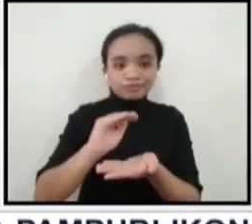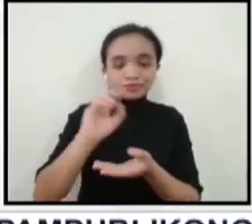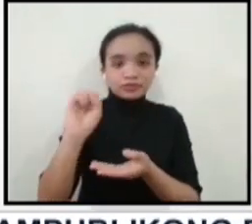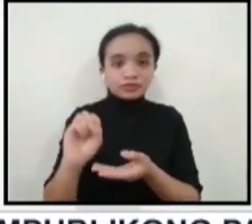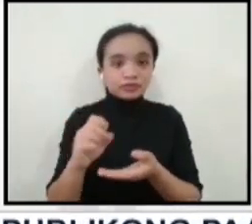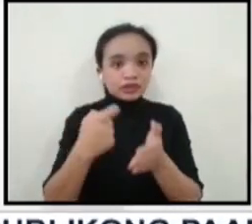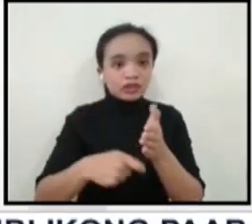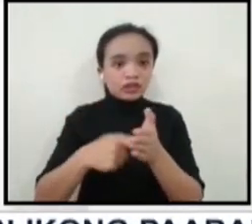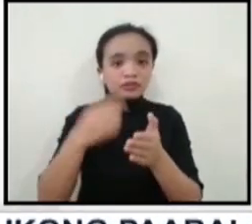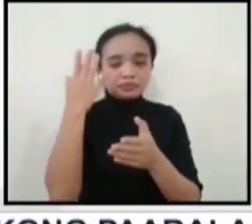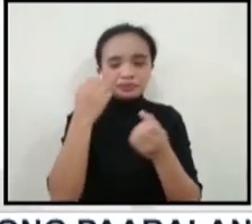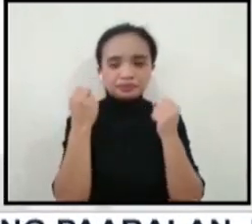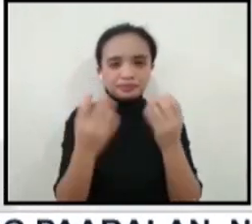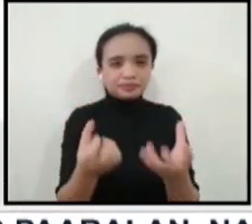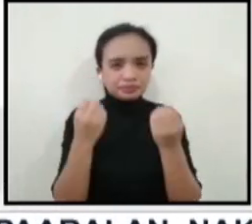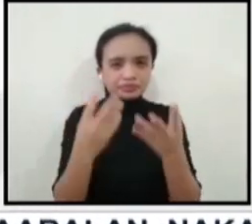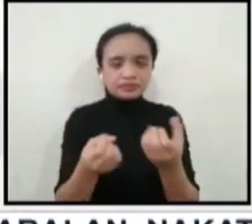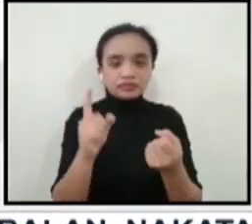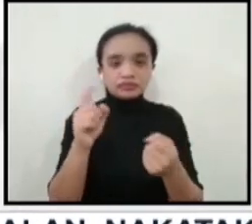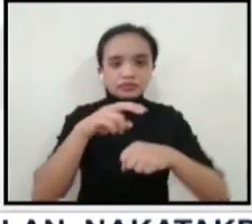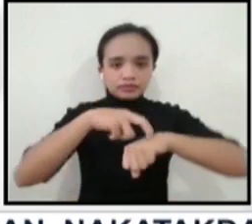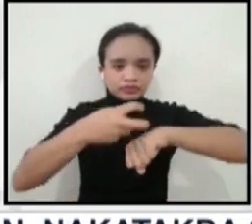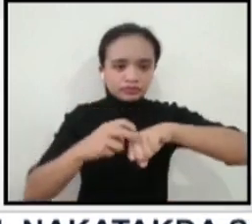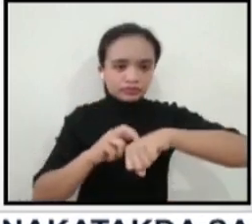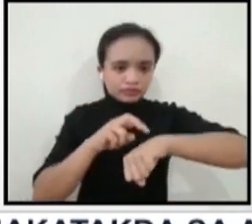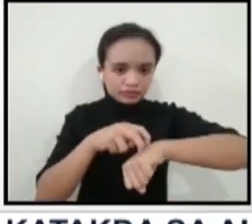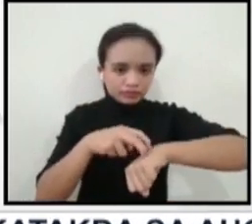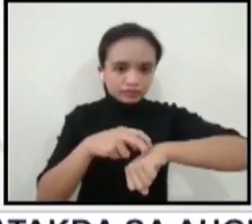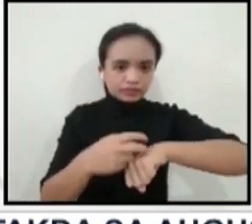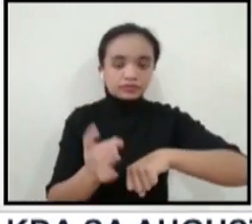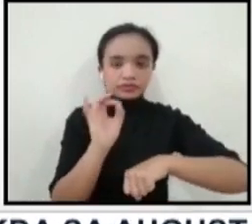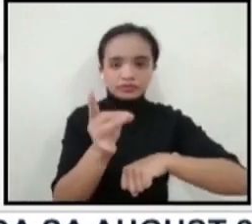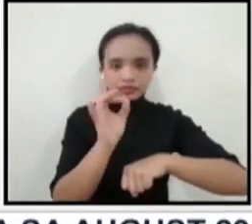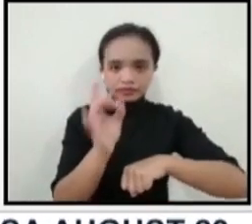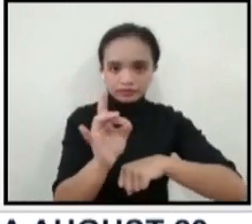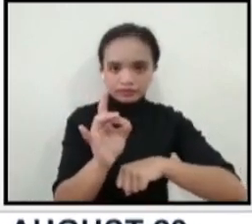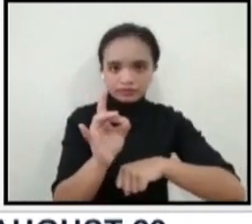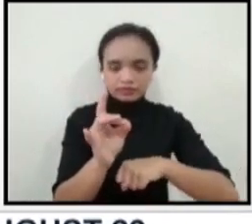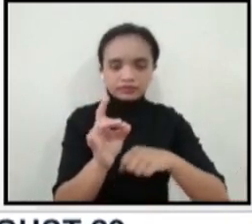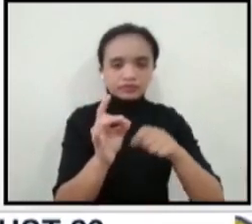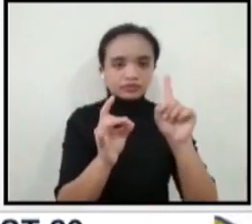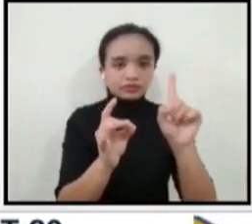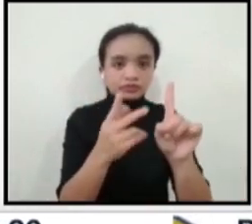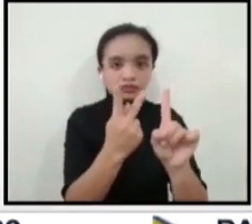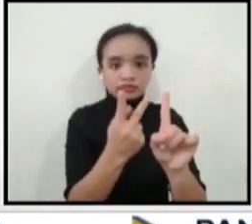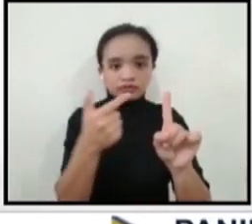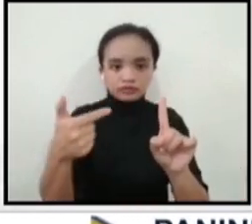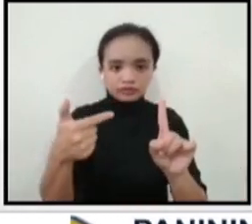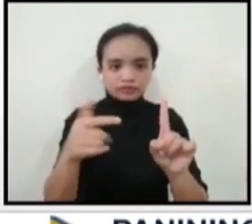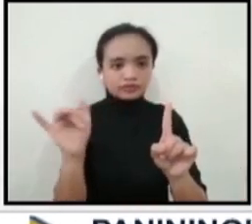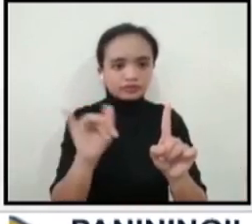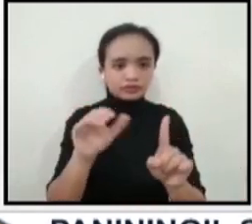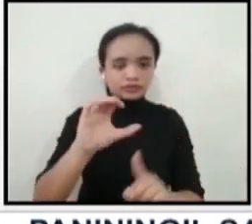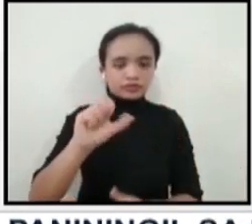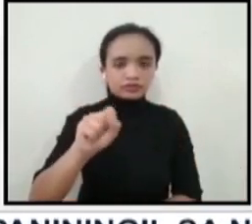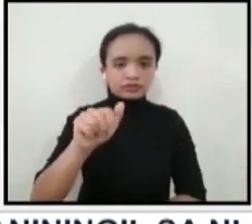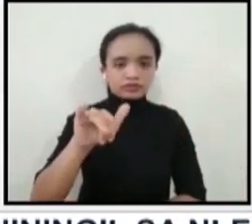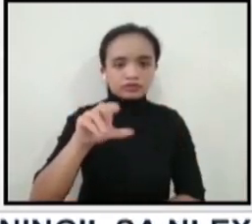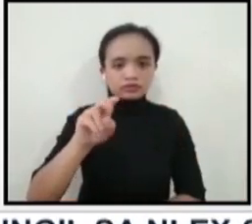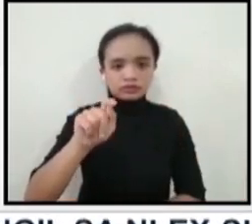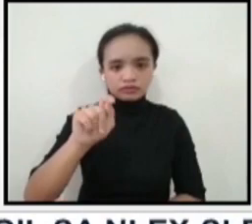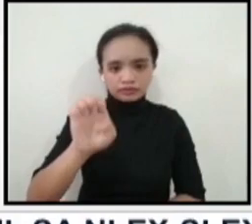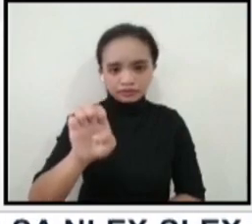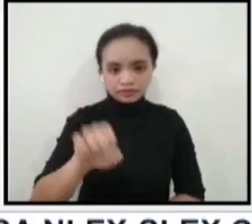ng supply ang patatas, na nasa 80 pesos kada kilo na lamang, at sayote, na 25 pesos to